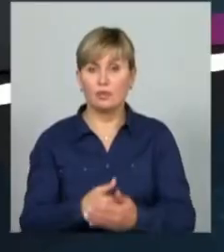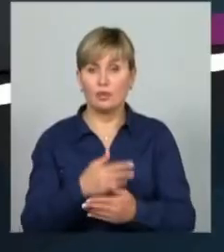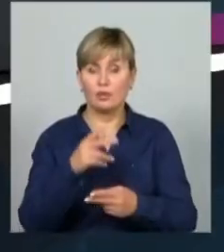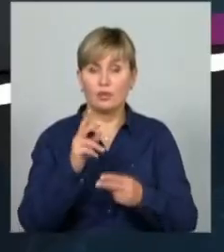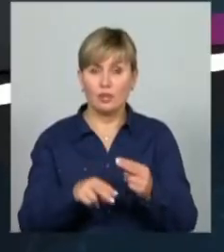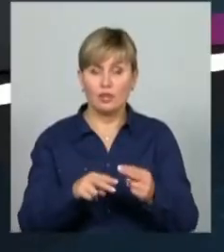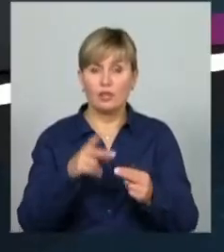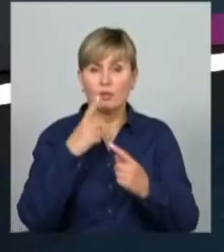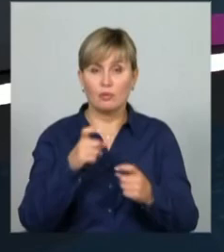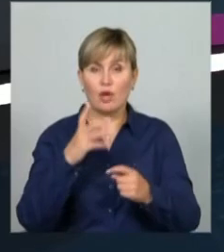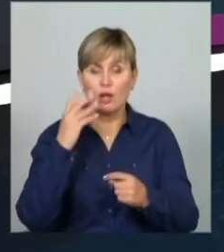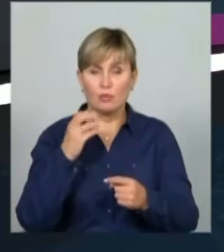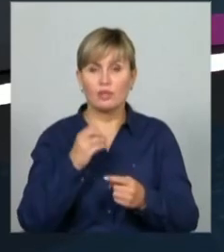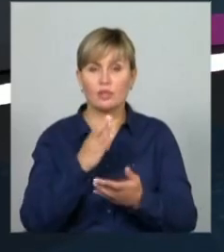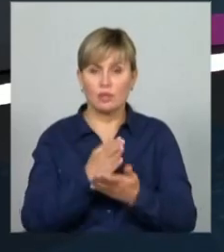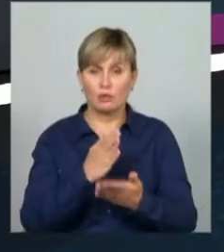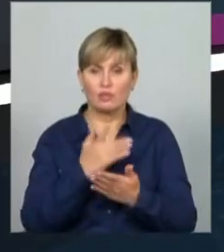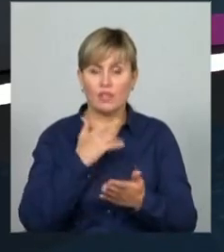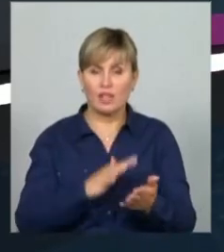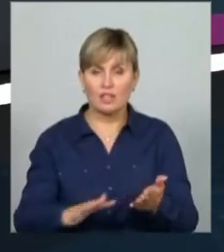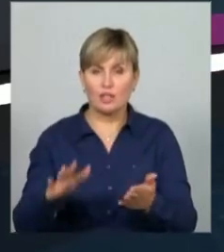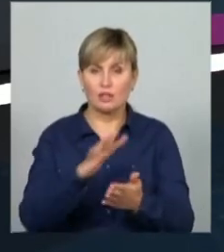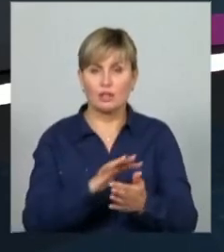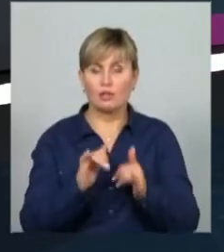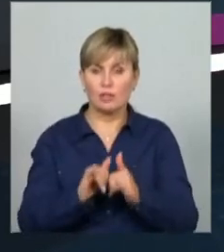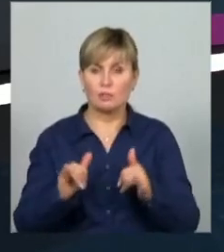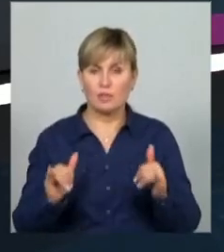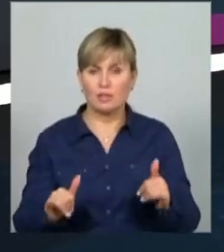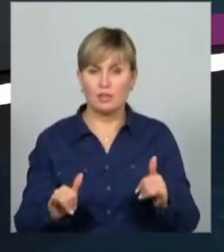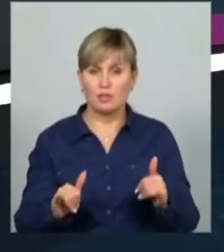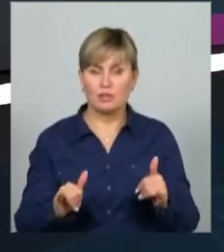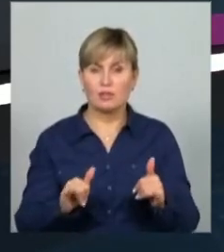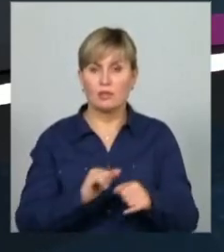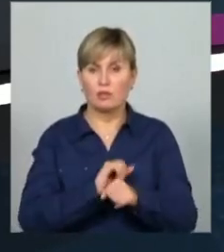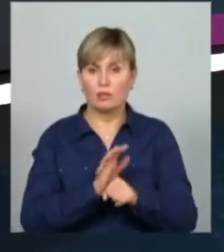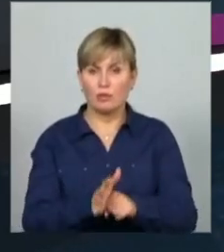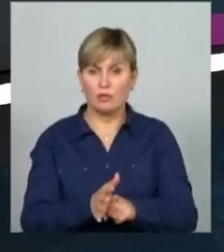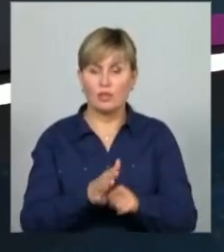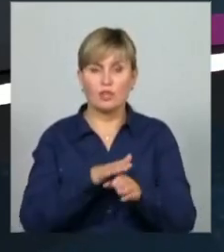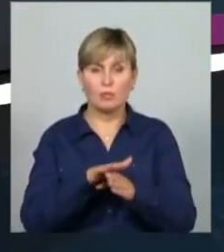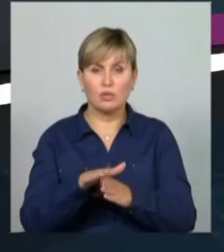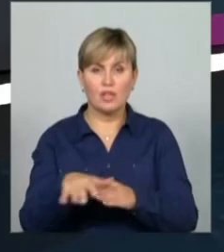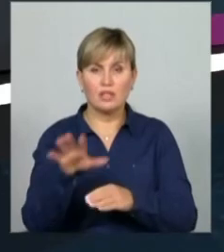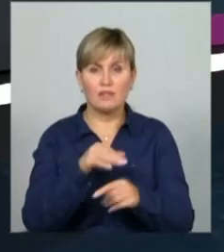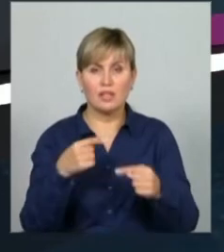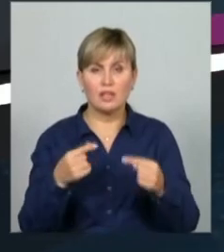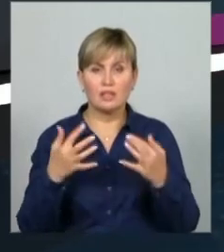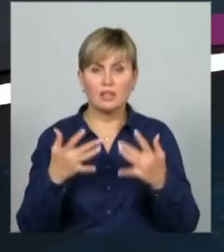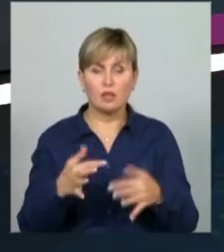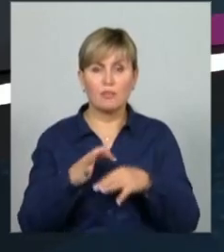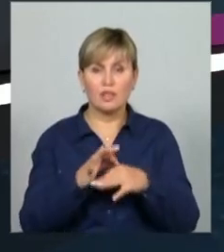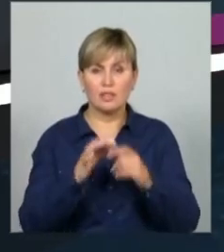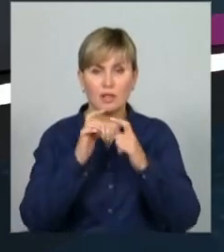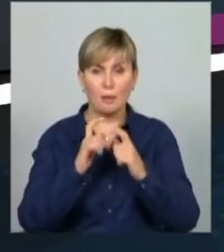выпуска напоминаем, что Алматы все еще находится в красной зоне под темпом распространения COVID-19. Соблюдайте все санитарные требования,